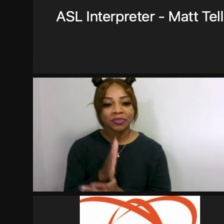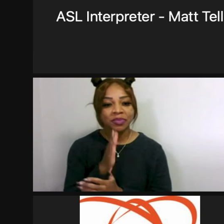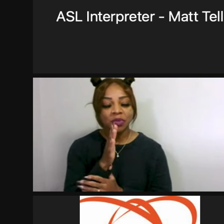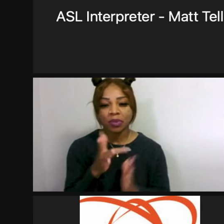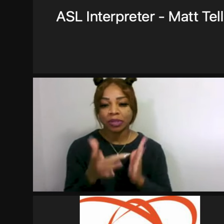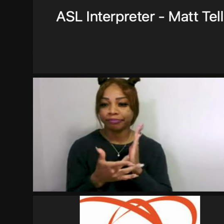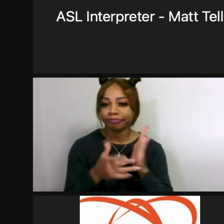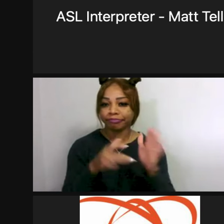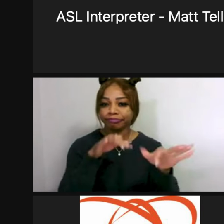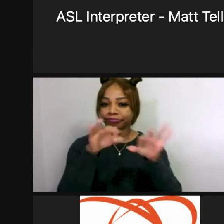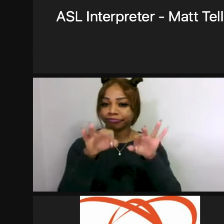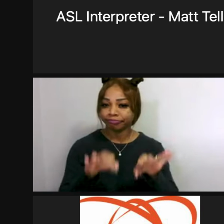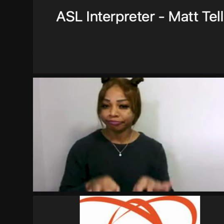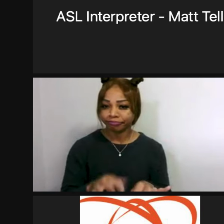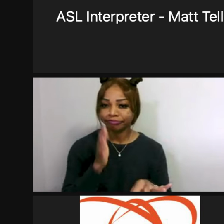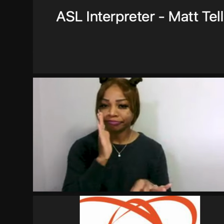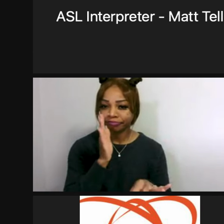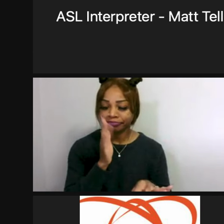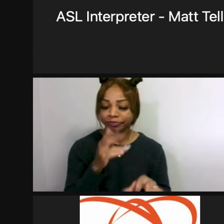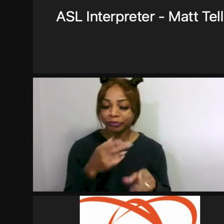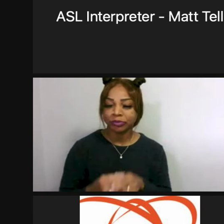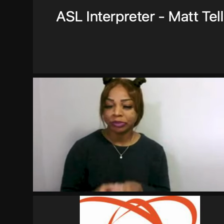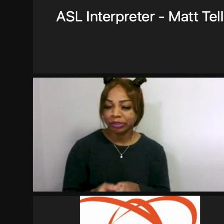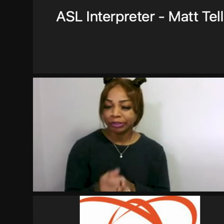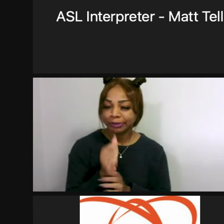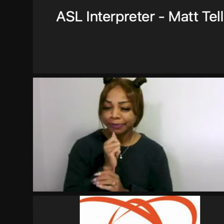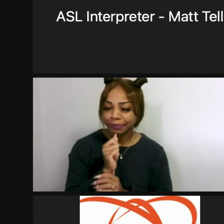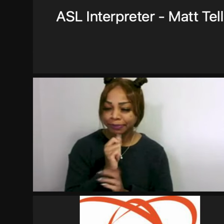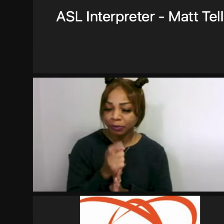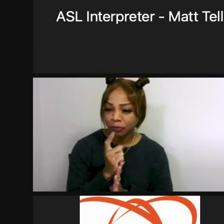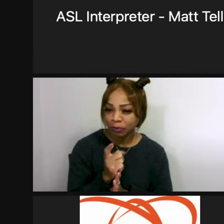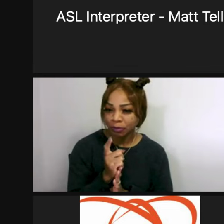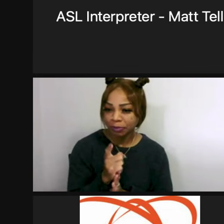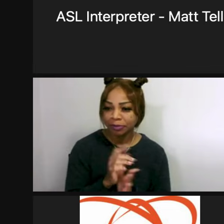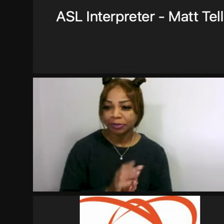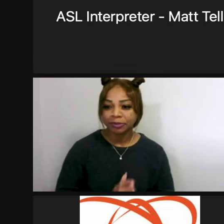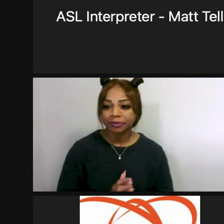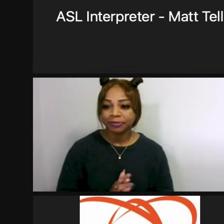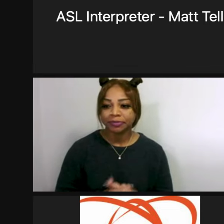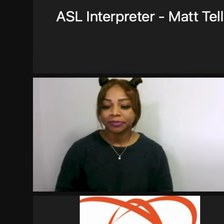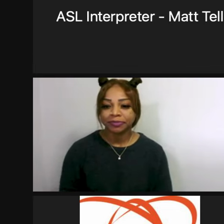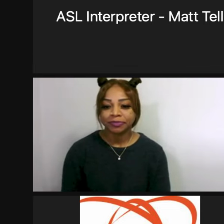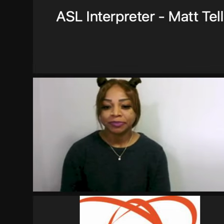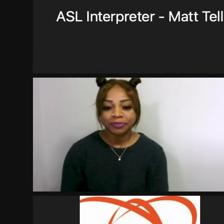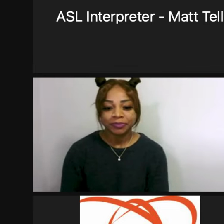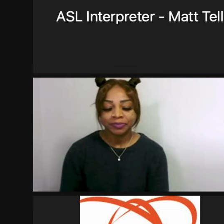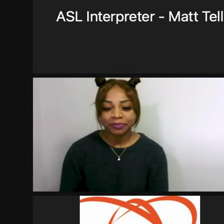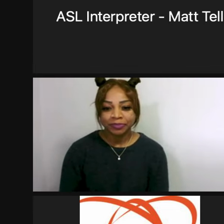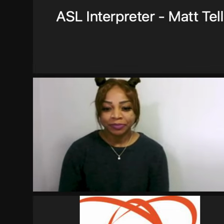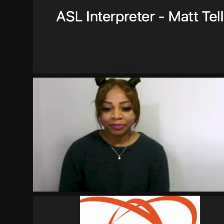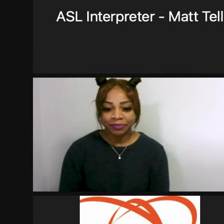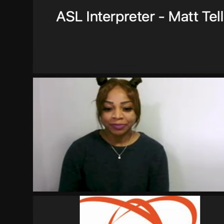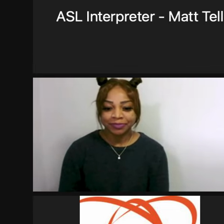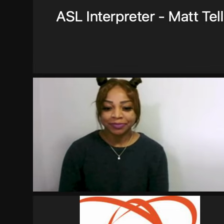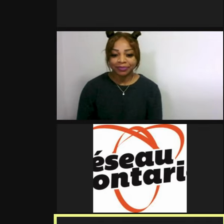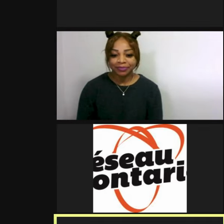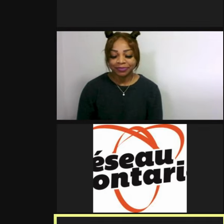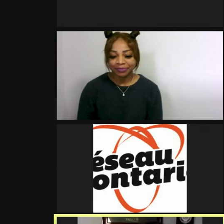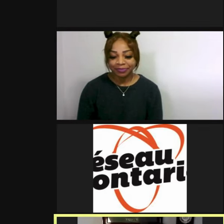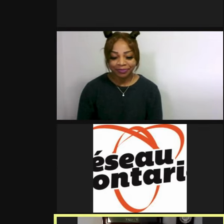Je vais passer à travers les certaines techniques. Je vais mettre ma présentation à l'écran.